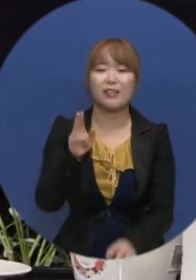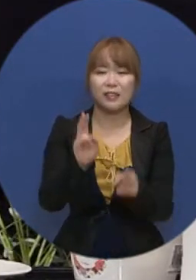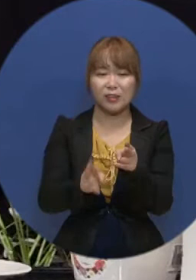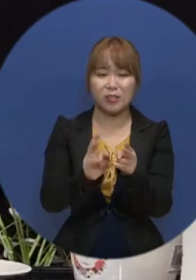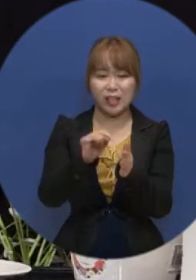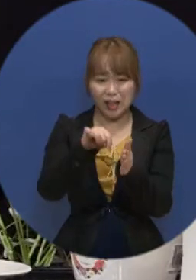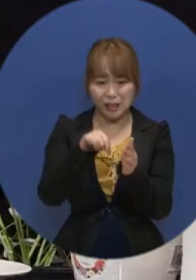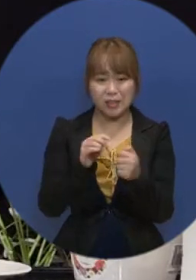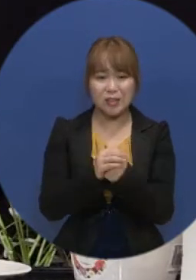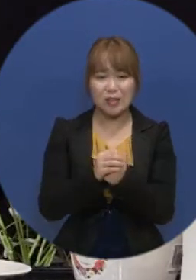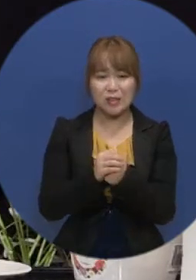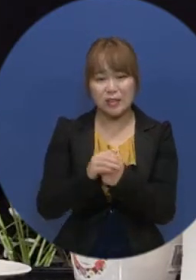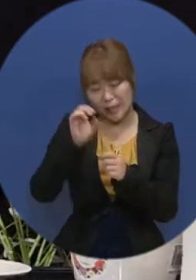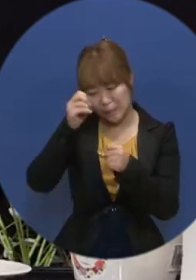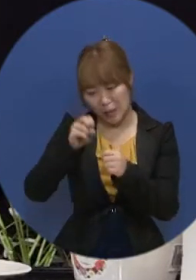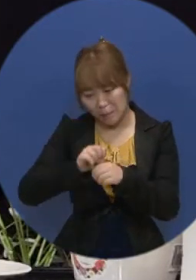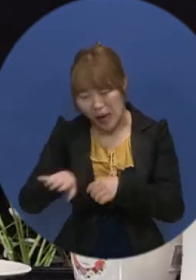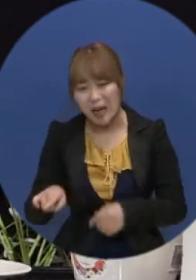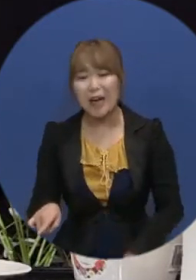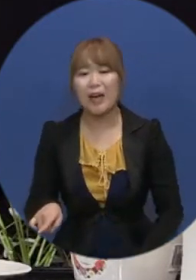제가 신발을 일부러 떨어뜨렸어요.